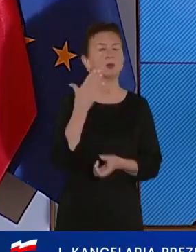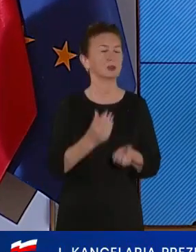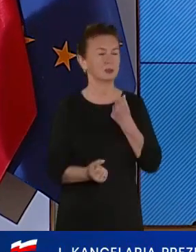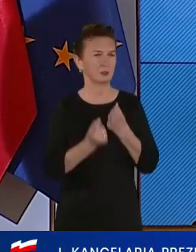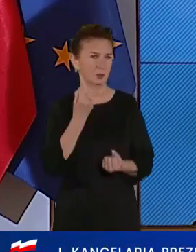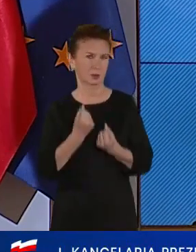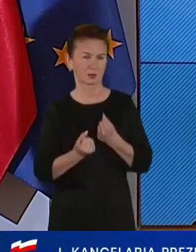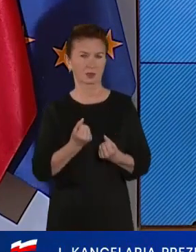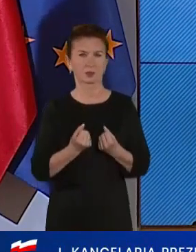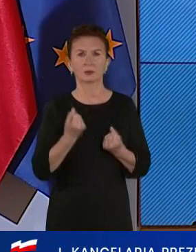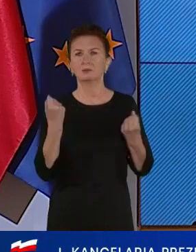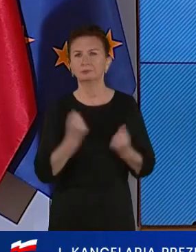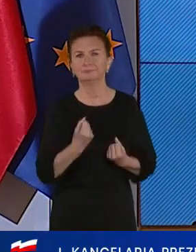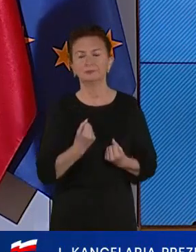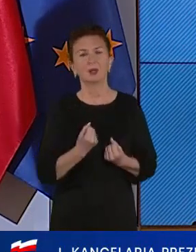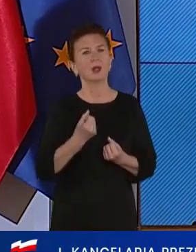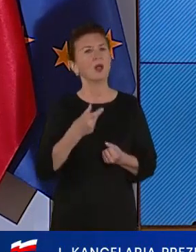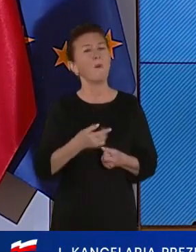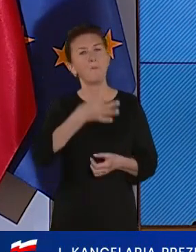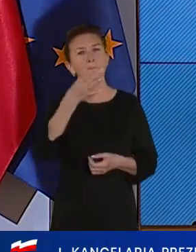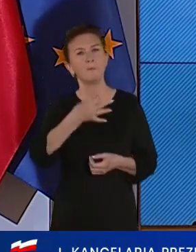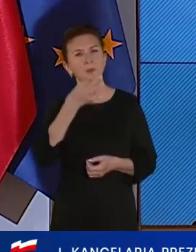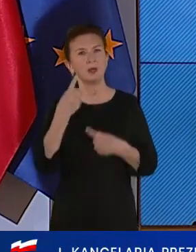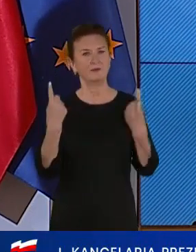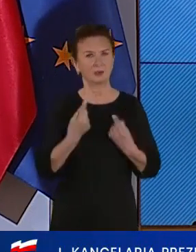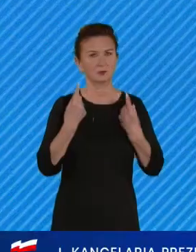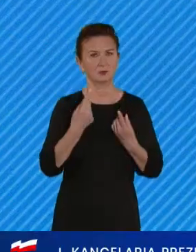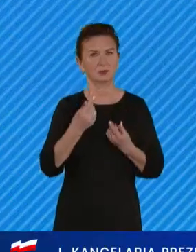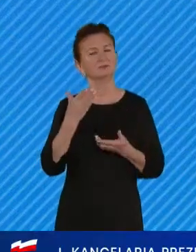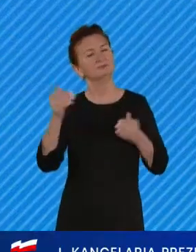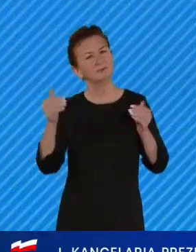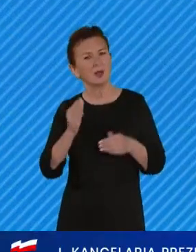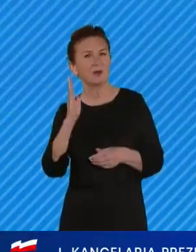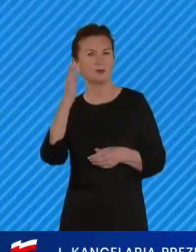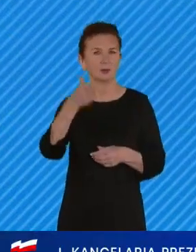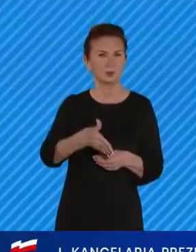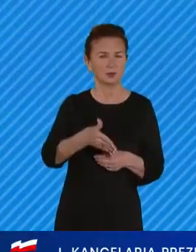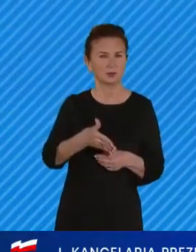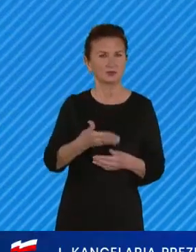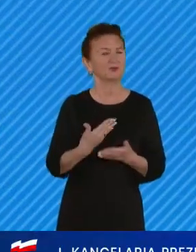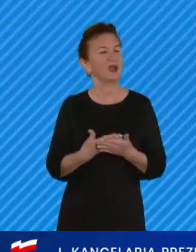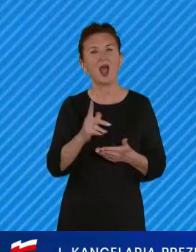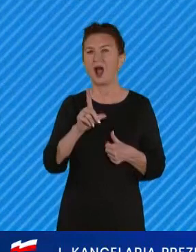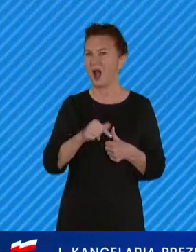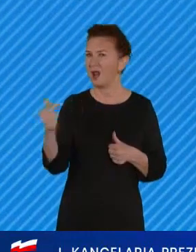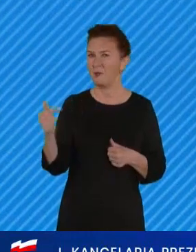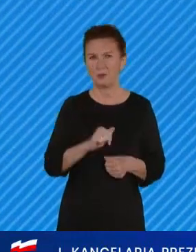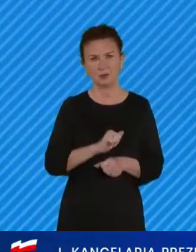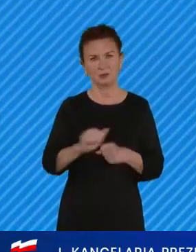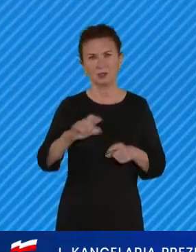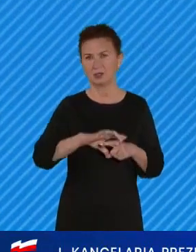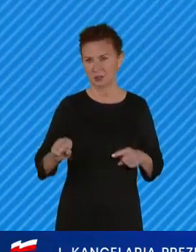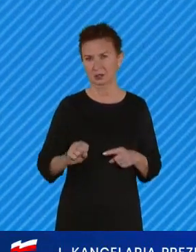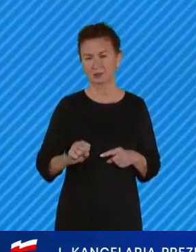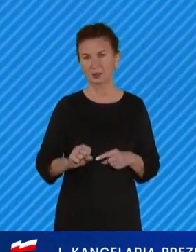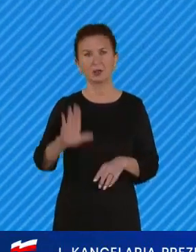Ta poprawa sytuacji to jest wciąż kwestia przyszłości i zależy od dyscypliny, od naszej dyscypliny. Wiemy,